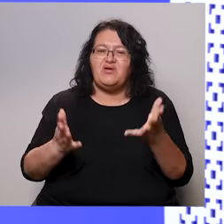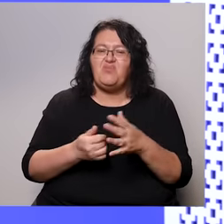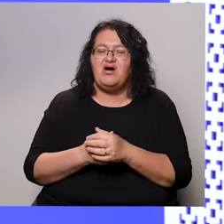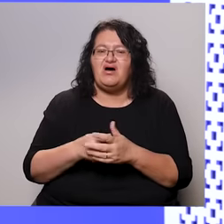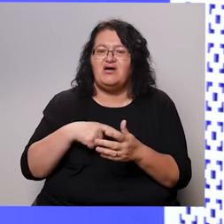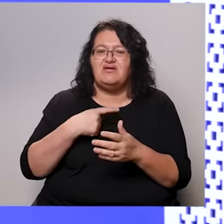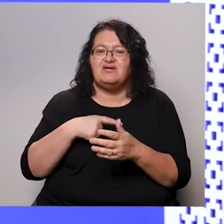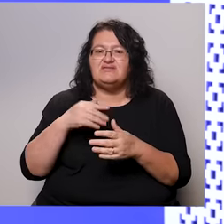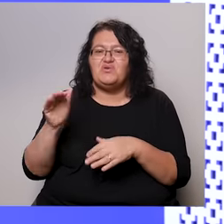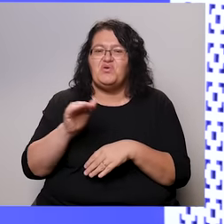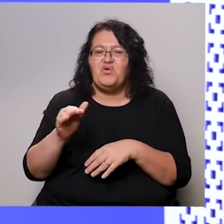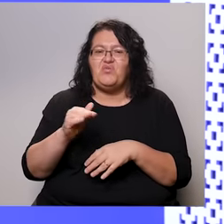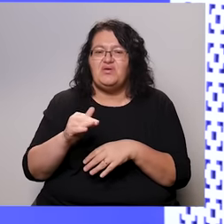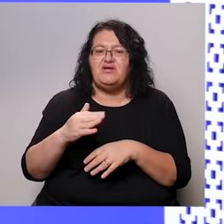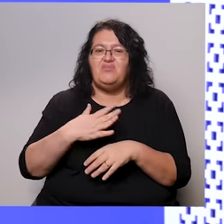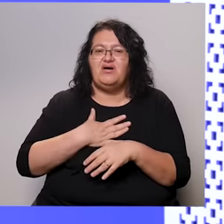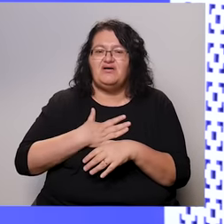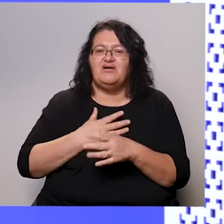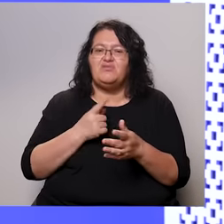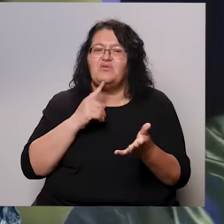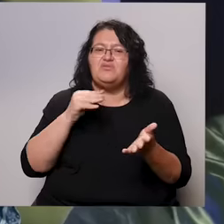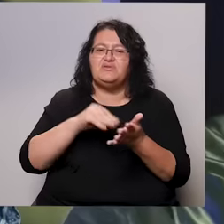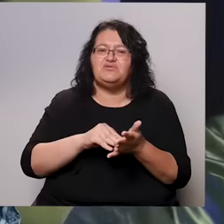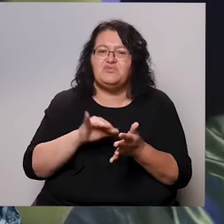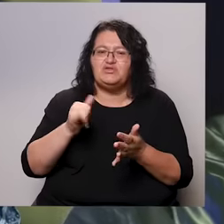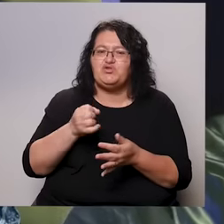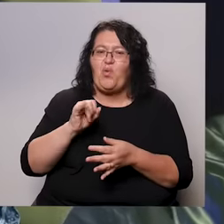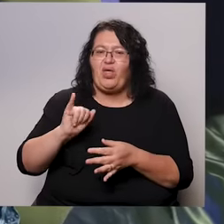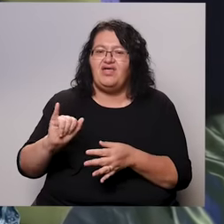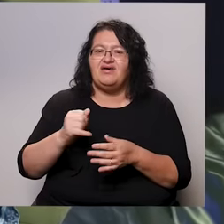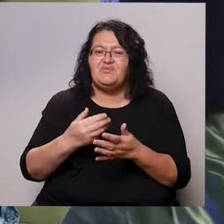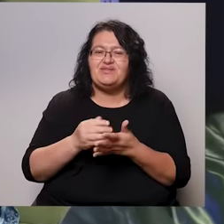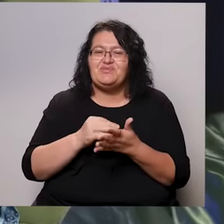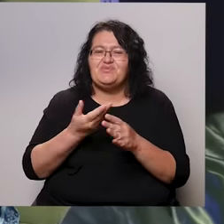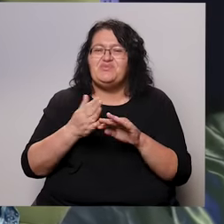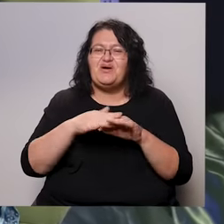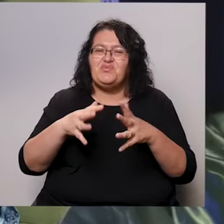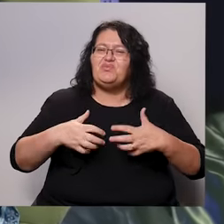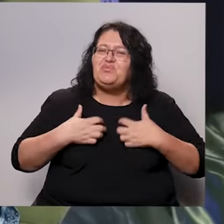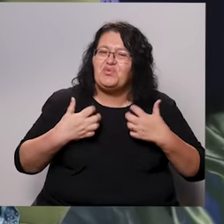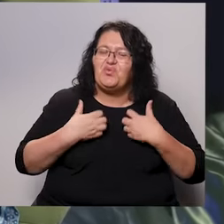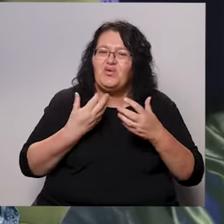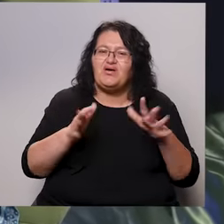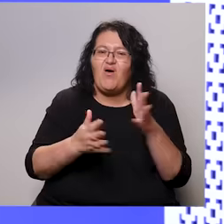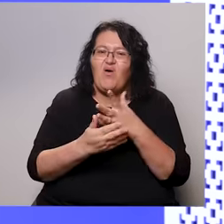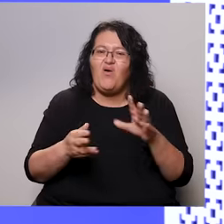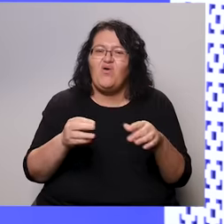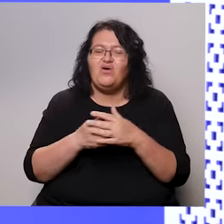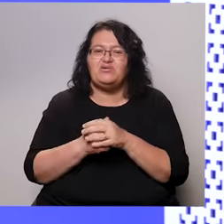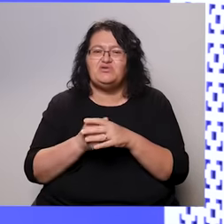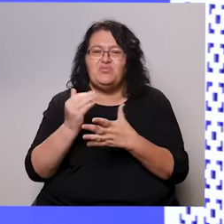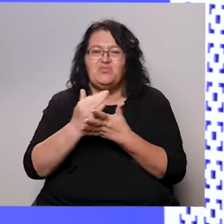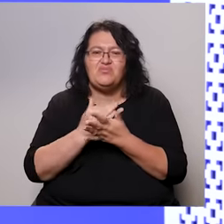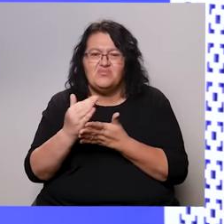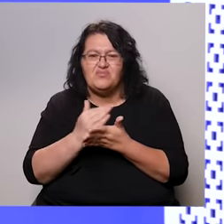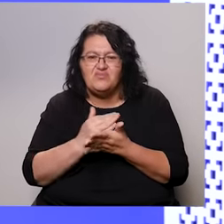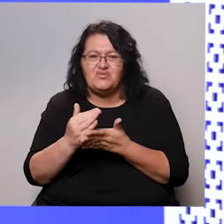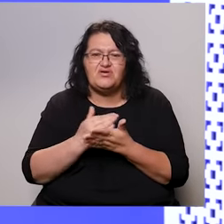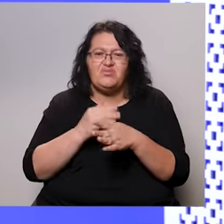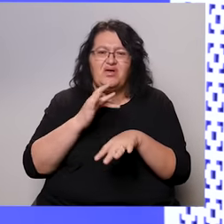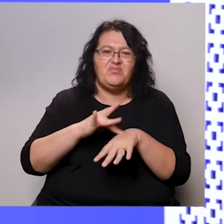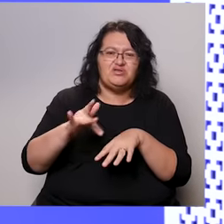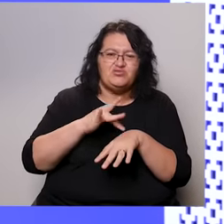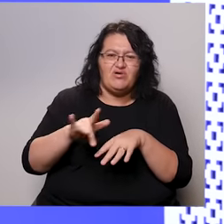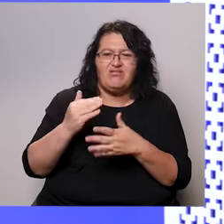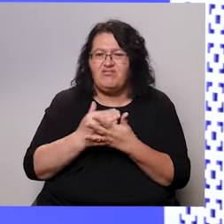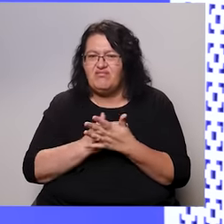E un copil la care îmi pare rău că nu i-am pus numele Joy. Deci, efectiv, oricât de încercat și sunt în continuare